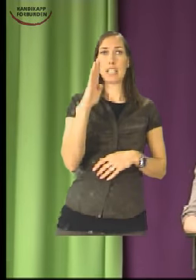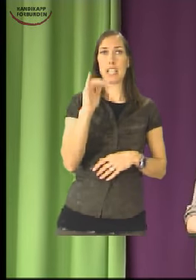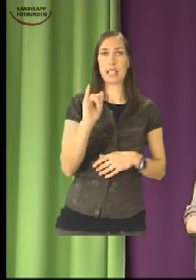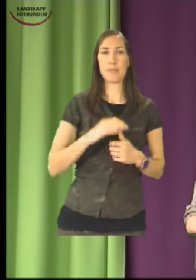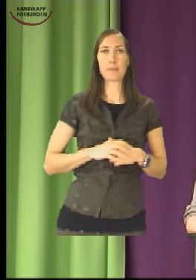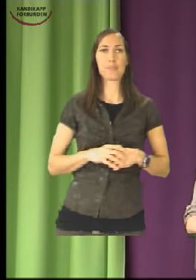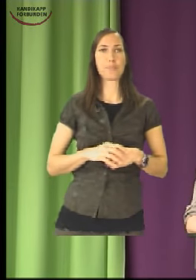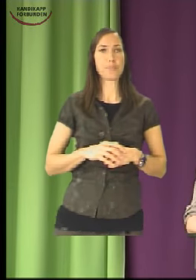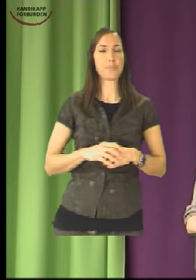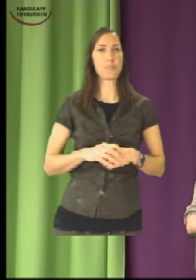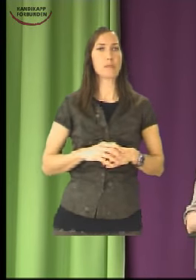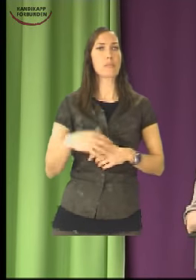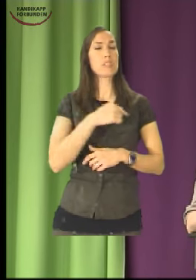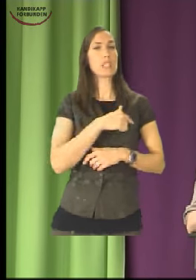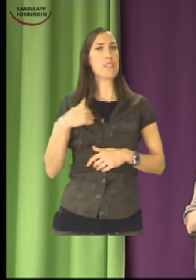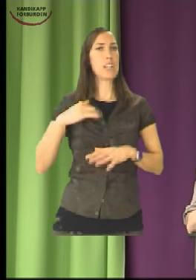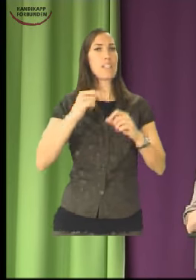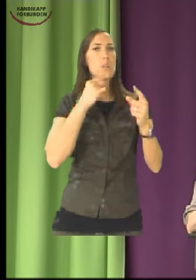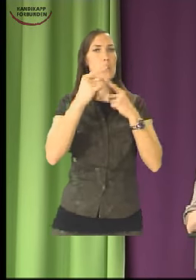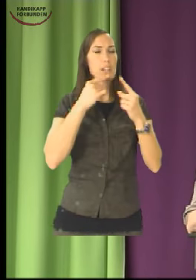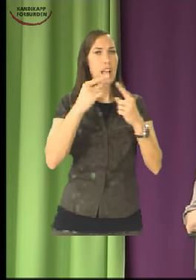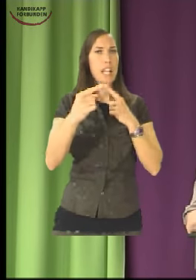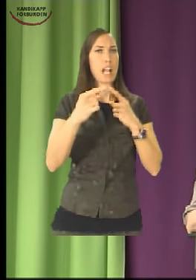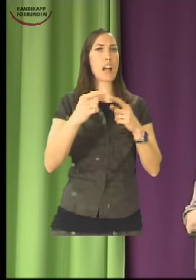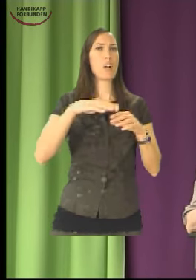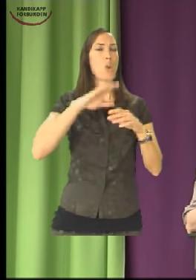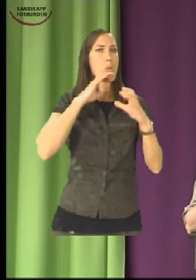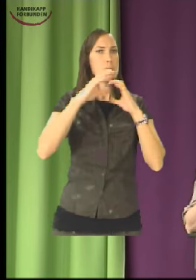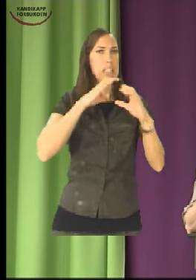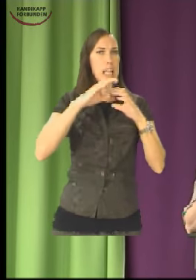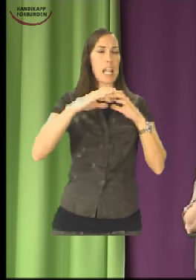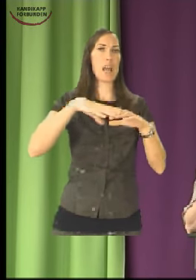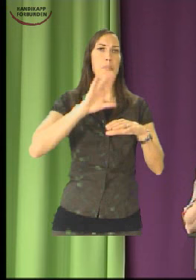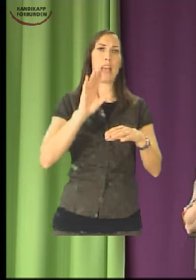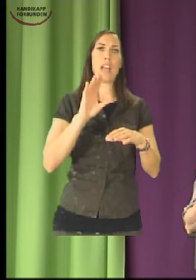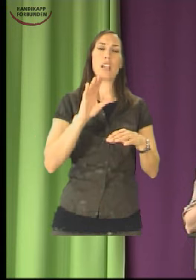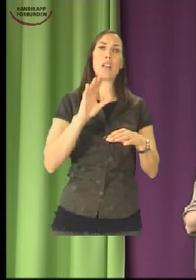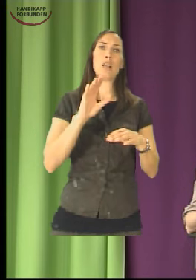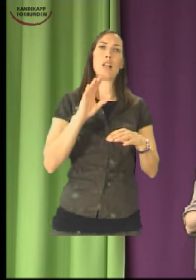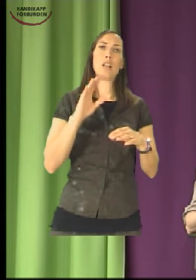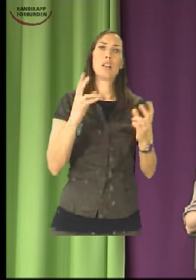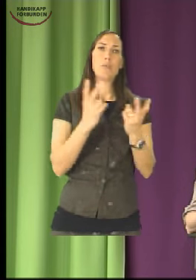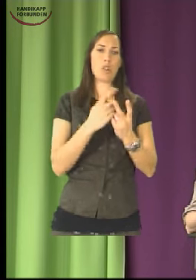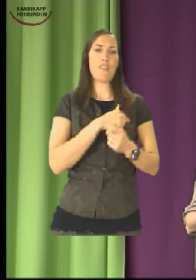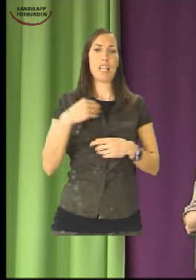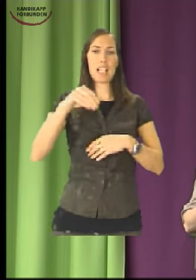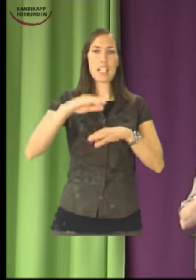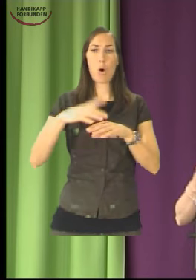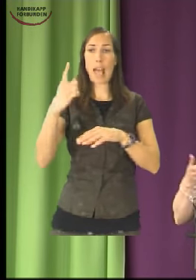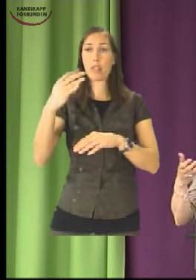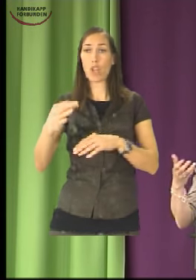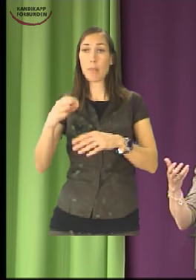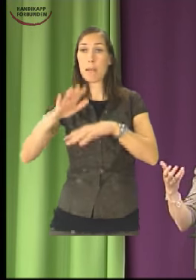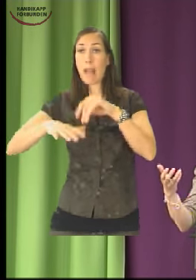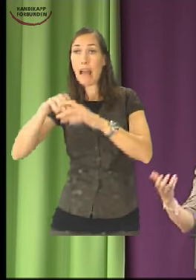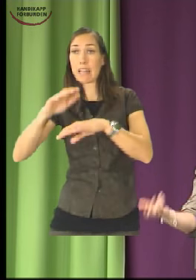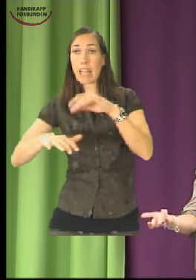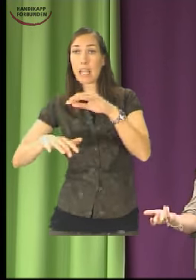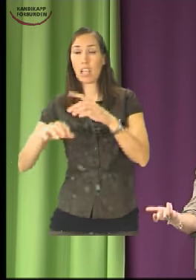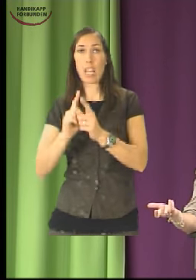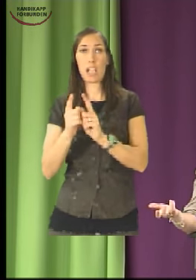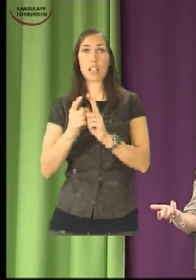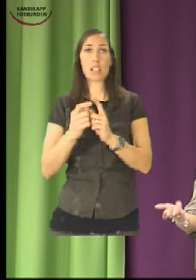Vi har diskuterat det här med kommunicerande kärl mycket mer. Vi ser att det man tar in, vi har satsat på en typ av behandling. Det får man kanske i en